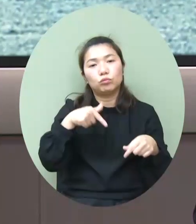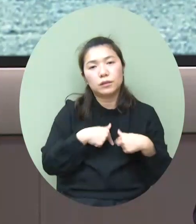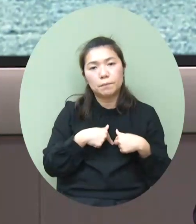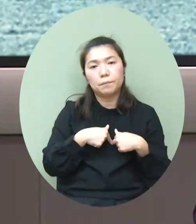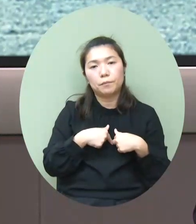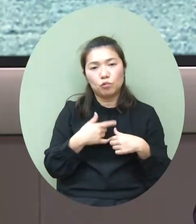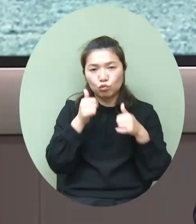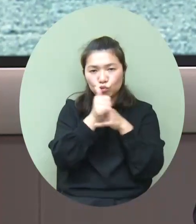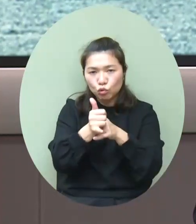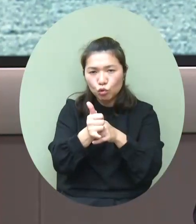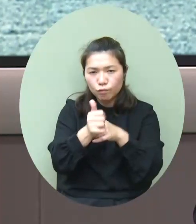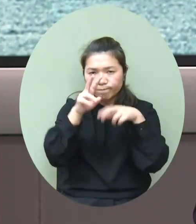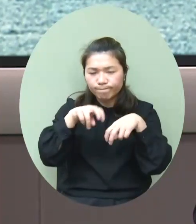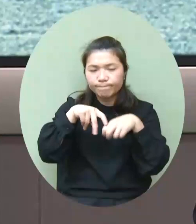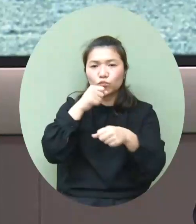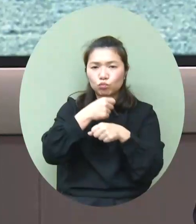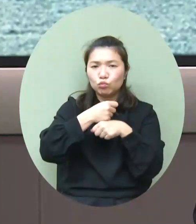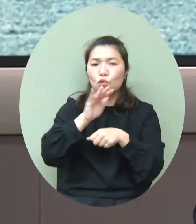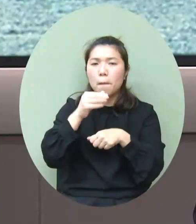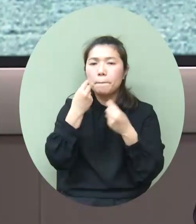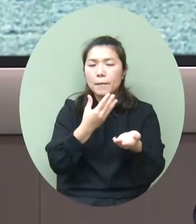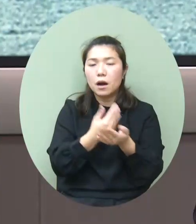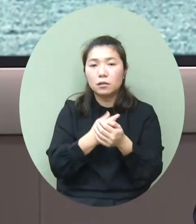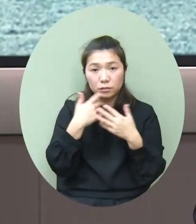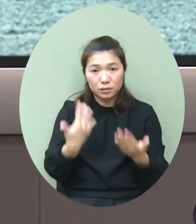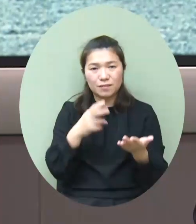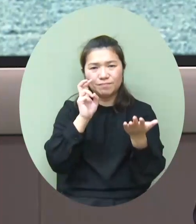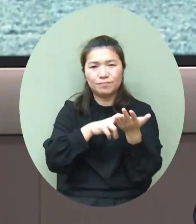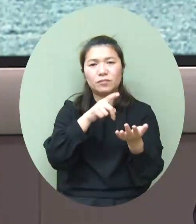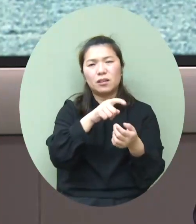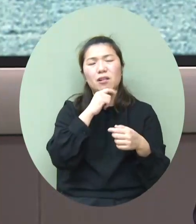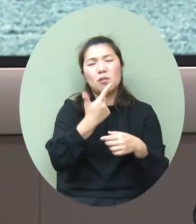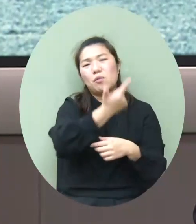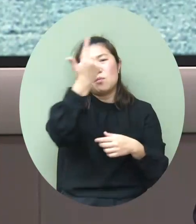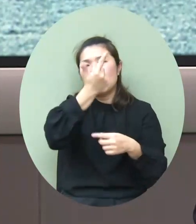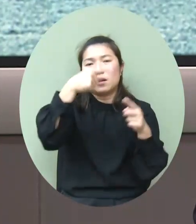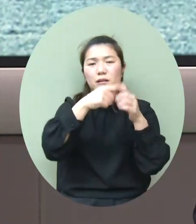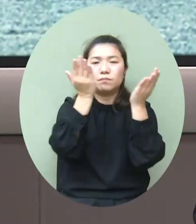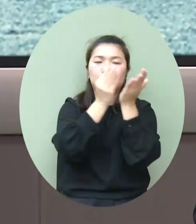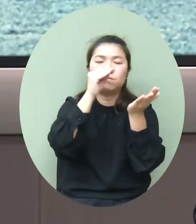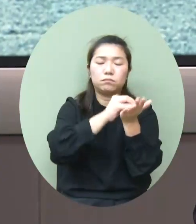可以帮助卫生防护中心做追踪的工作。但是因为现在的数字